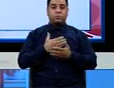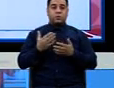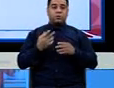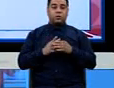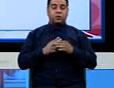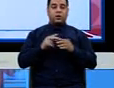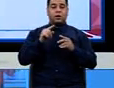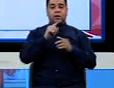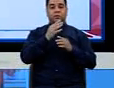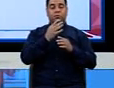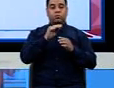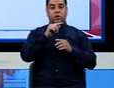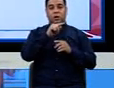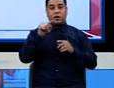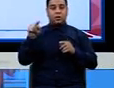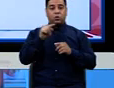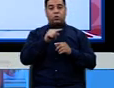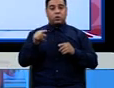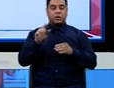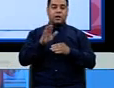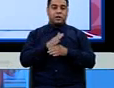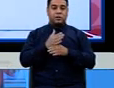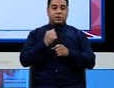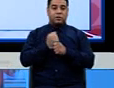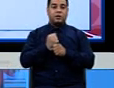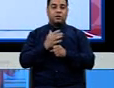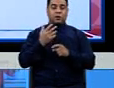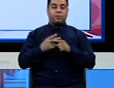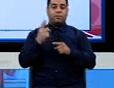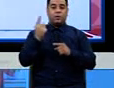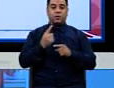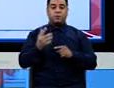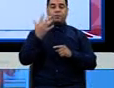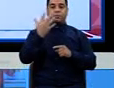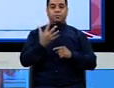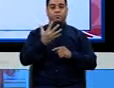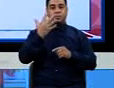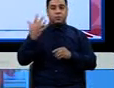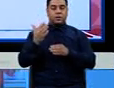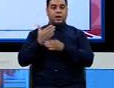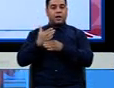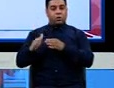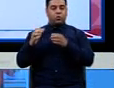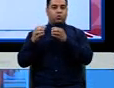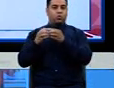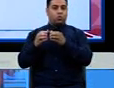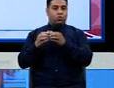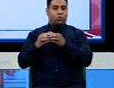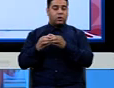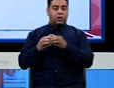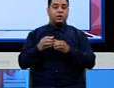biz qatorasiga ajratib chiqamiz. 15 ta shirinlikni avval 5 tasini alohida